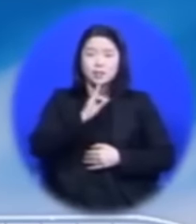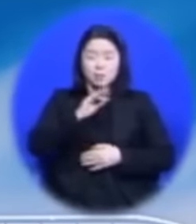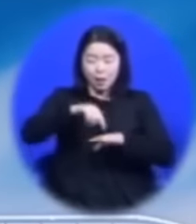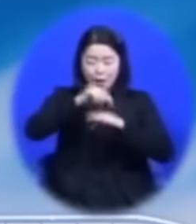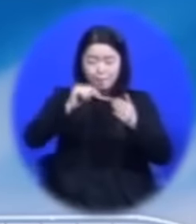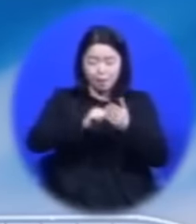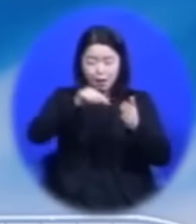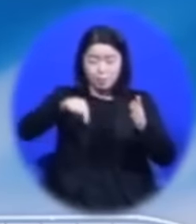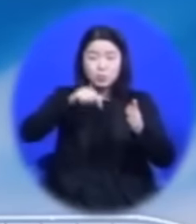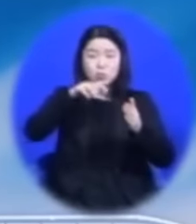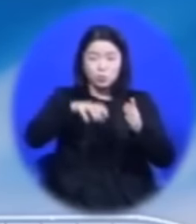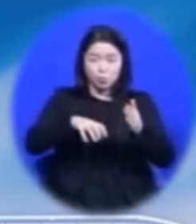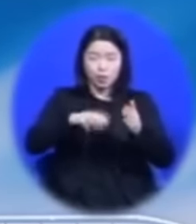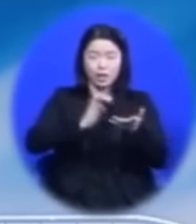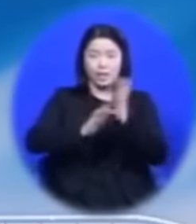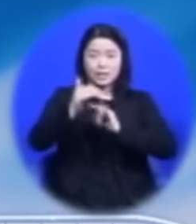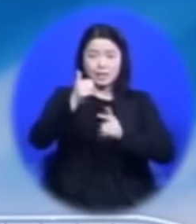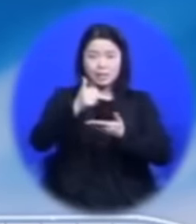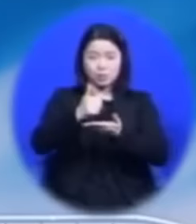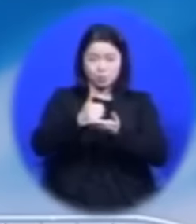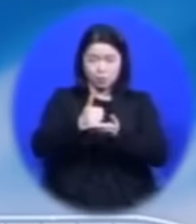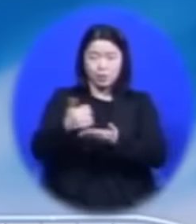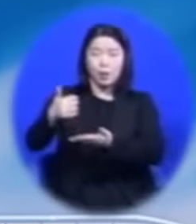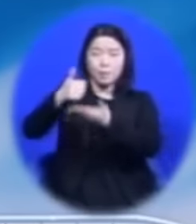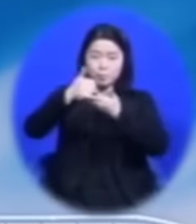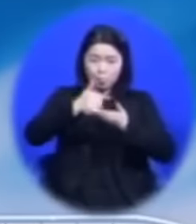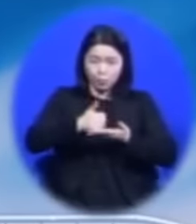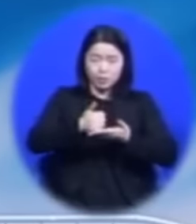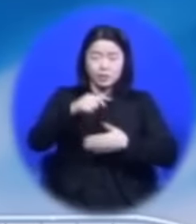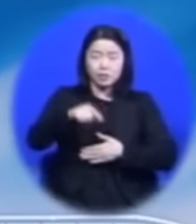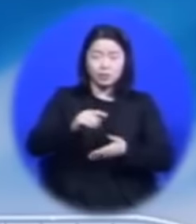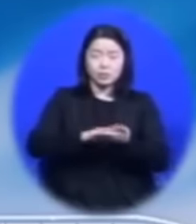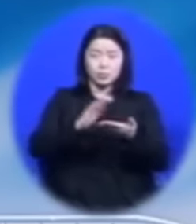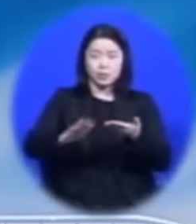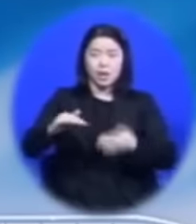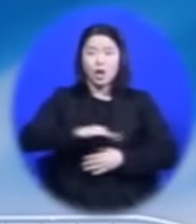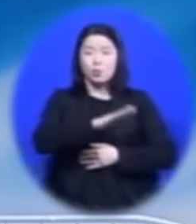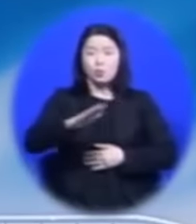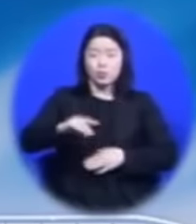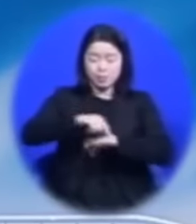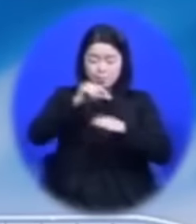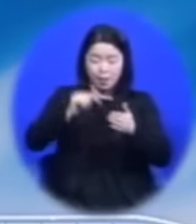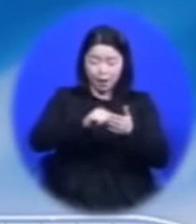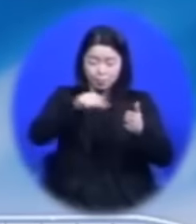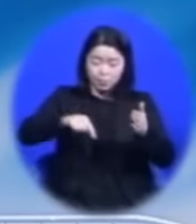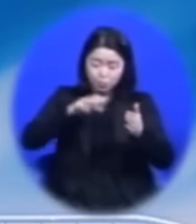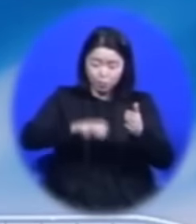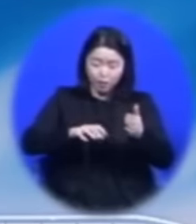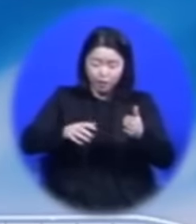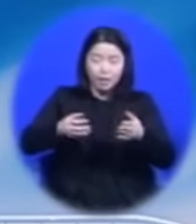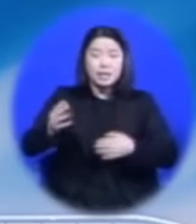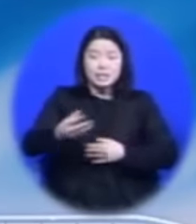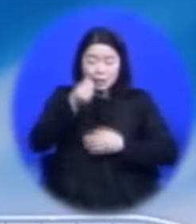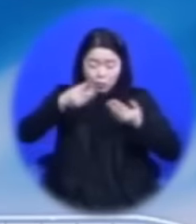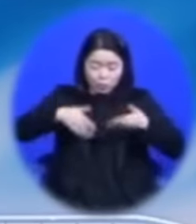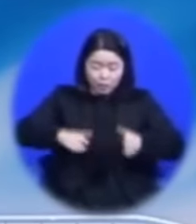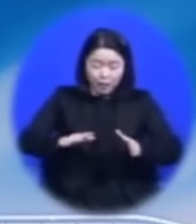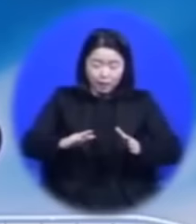내 마음에 예수님을 모시는 것. 우리 마음의 성탄 사건이 일어나는 것입니다.